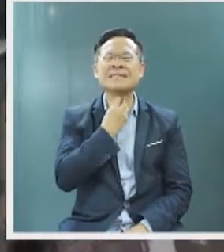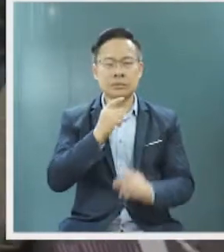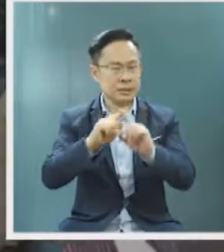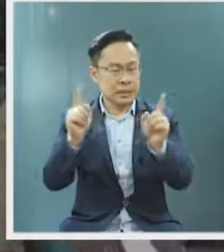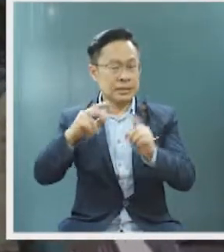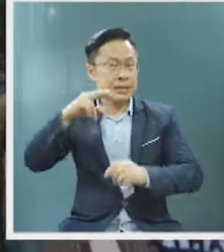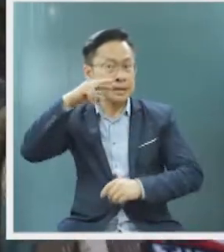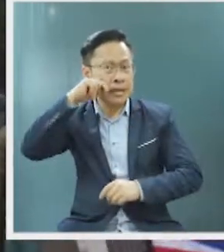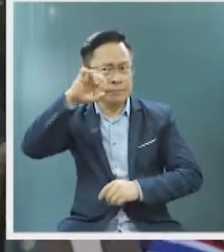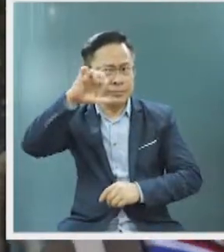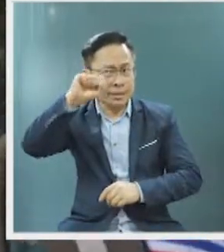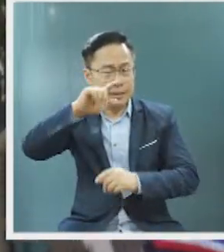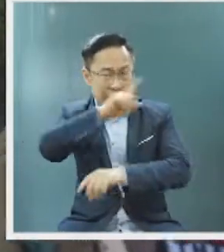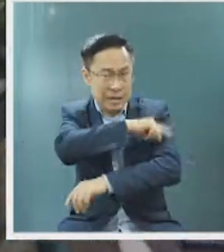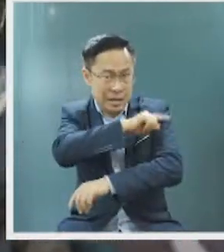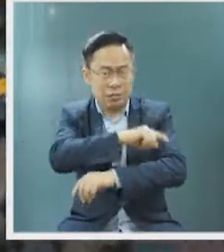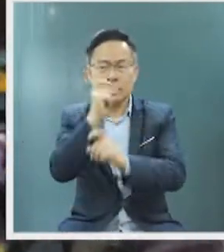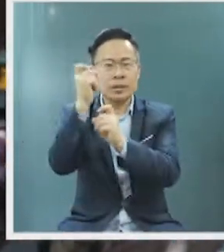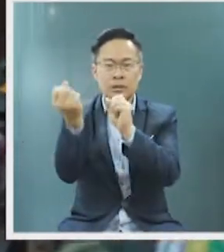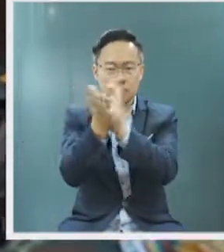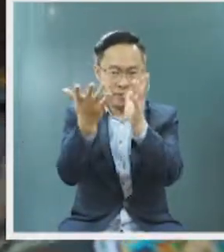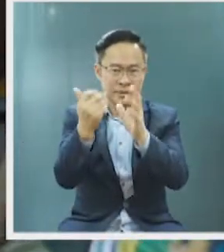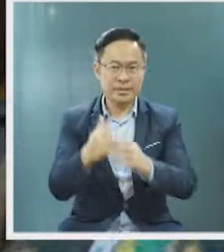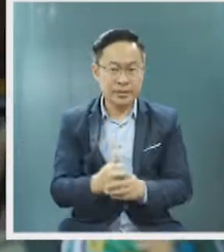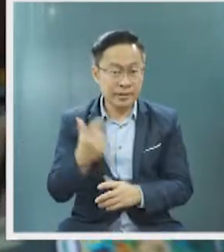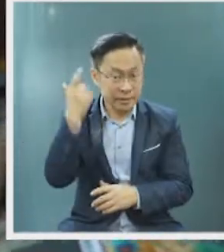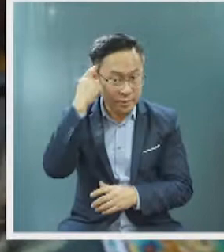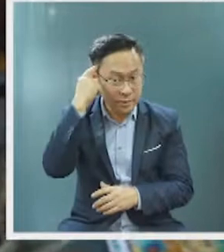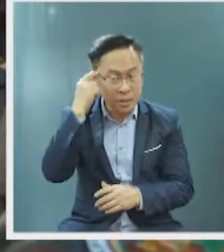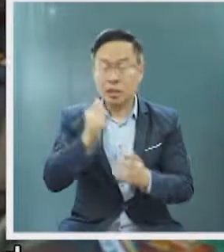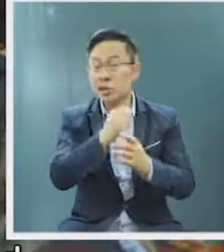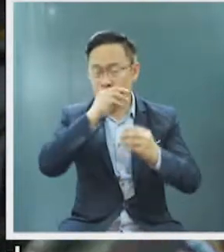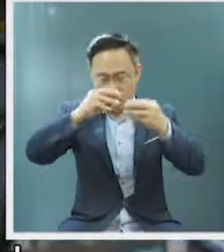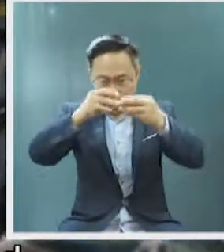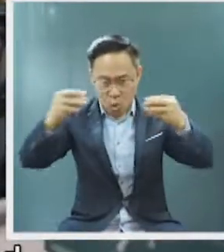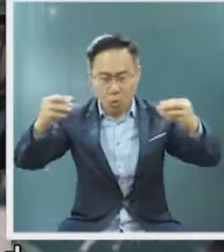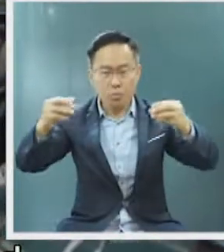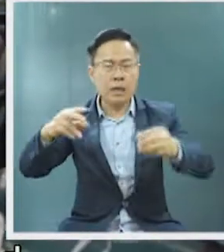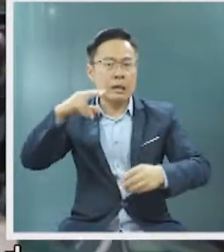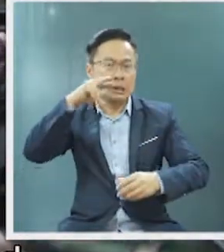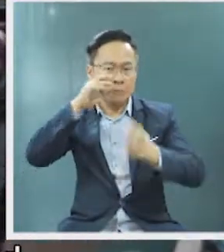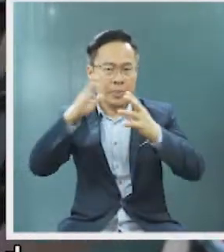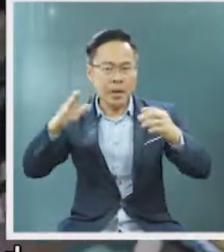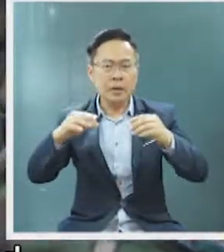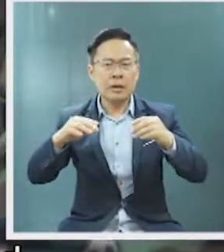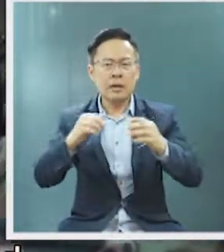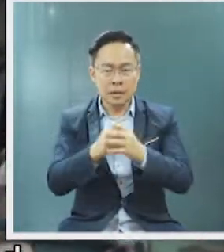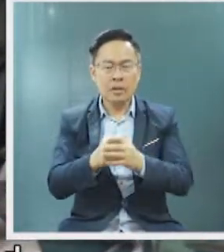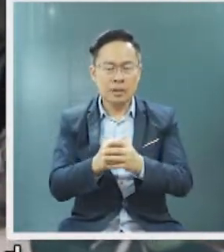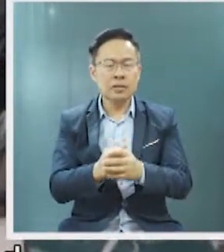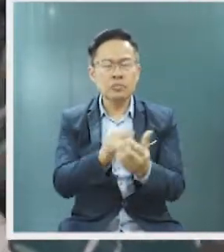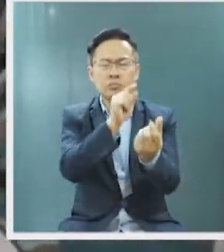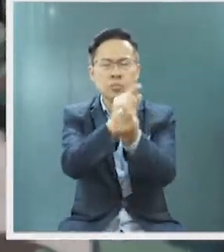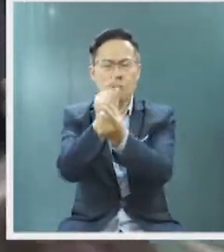คืองคอไม่อะไรปกติถ้าเป็นยางกลมน้ำจะเยอะฝั่งนี้แต่ส่วนใหญ่ถ้าผมจะตัดก็จะเป็นตัดยางก